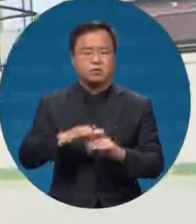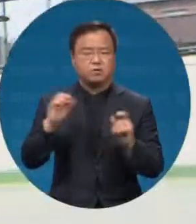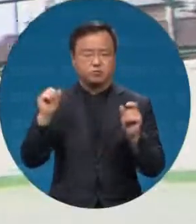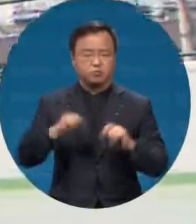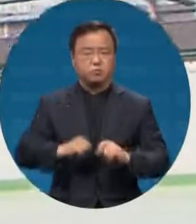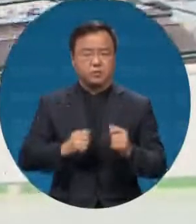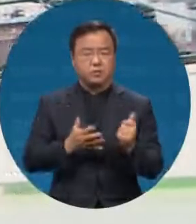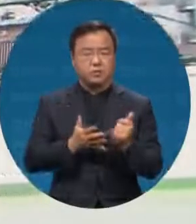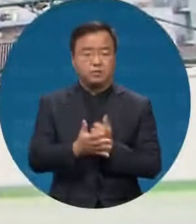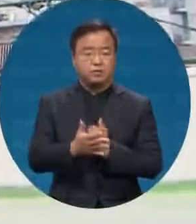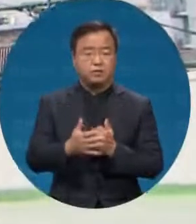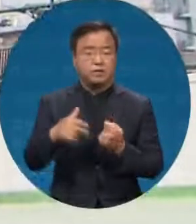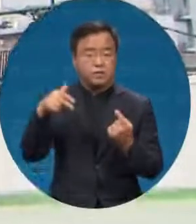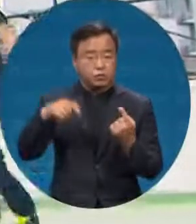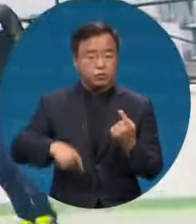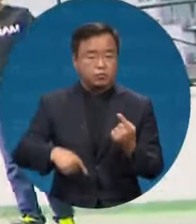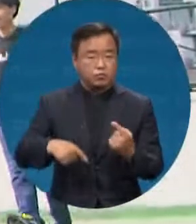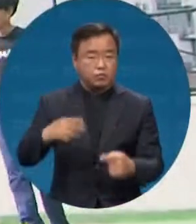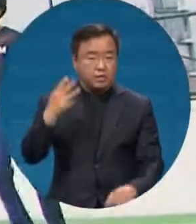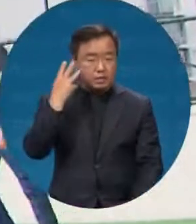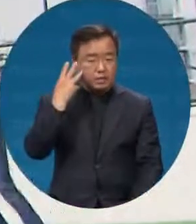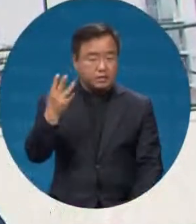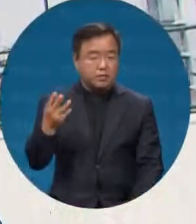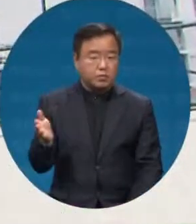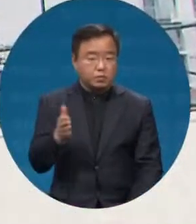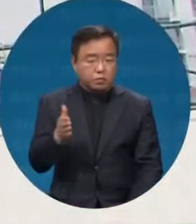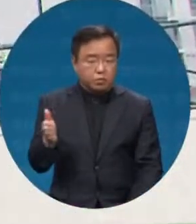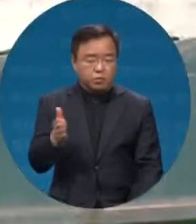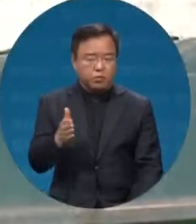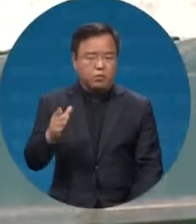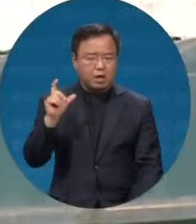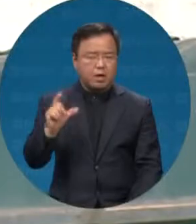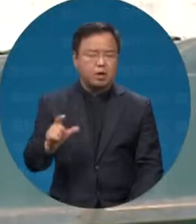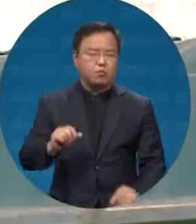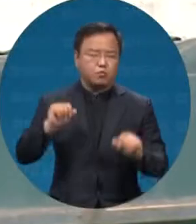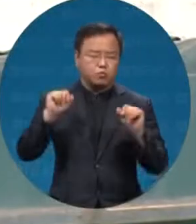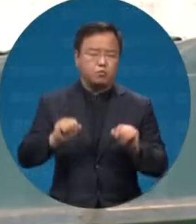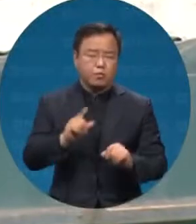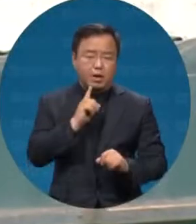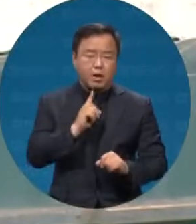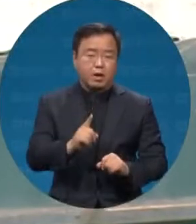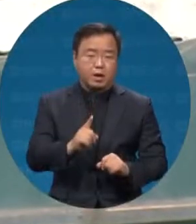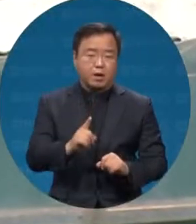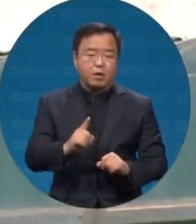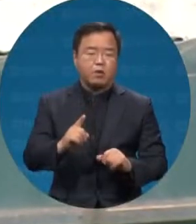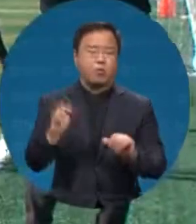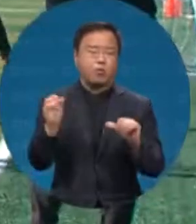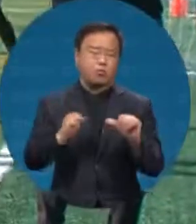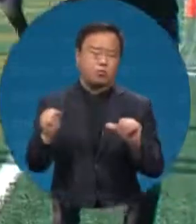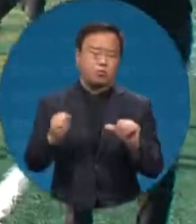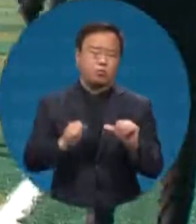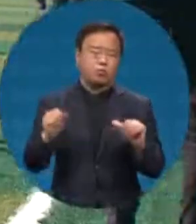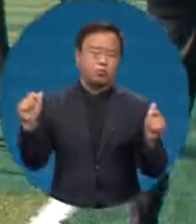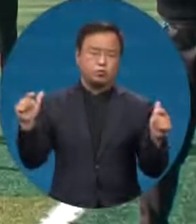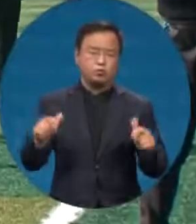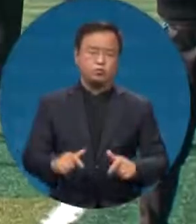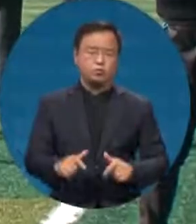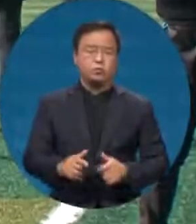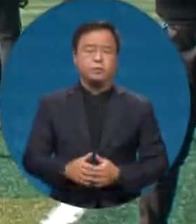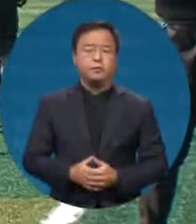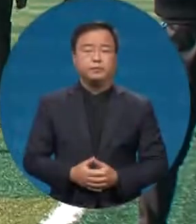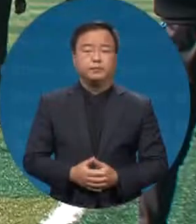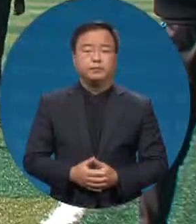실제로 일주일에 3일 이상 고강도 운동을 한다는 청소년 비율은 코로나 발생 직후 5% 포인트 가까이 떨어졌습니다